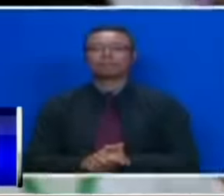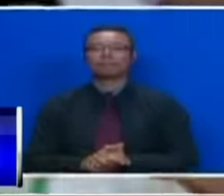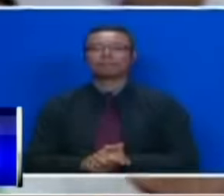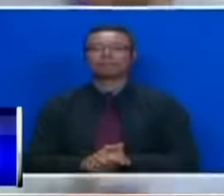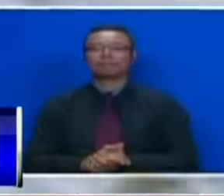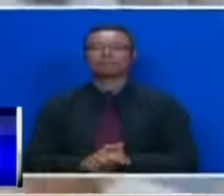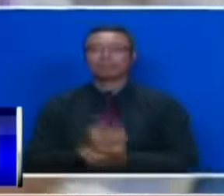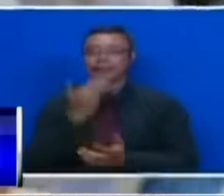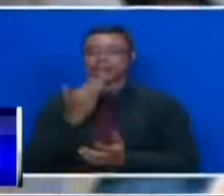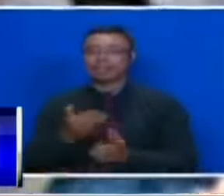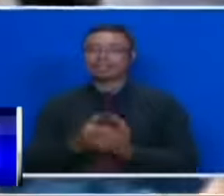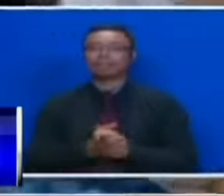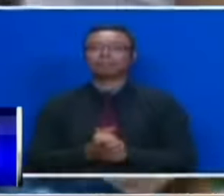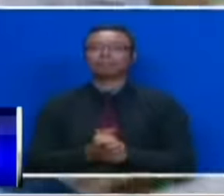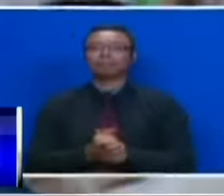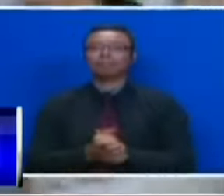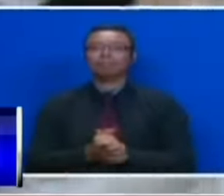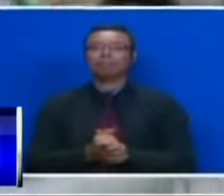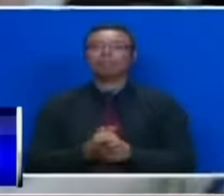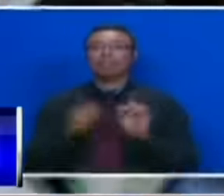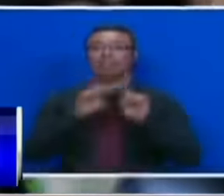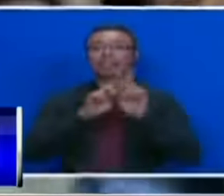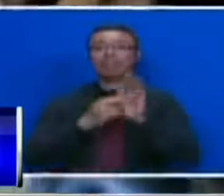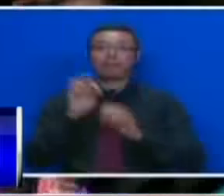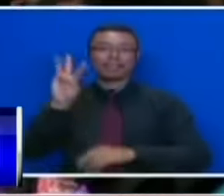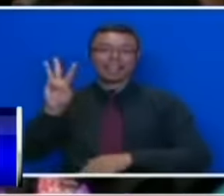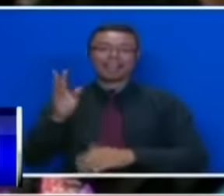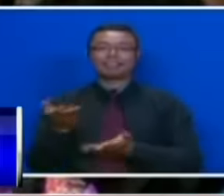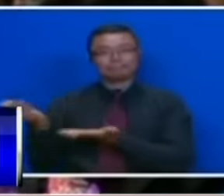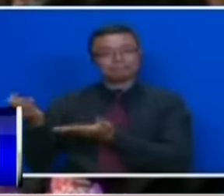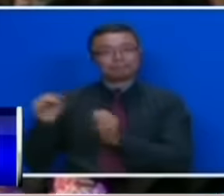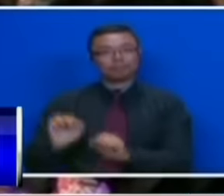Terima kasih. Paslon 3, silakan kembali duduk.